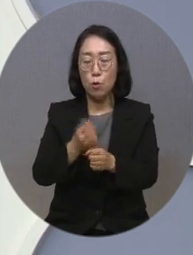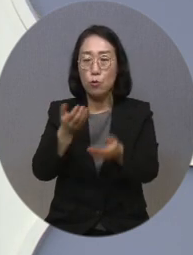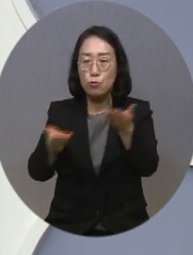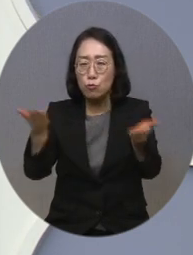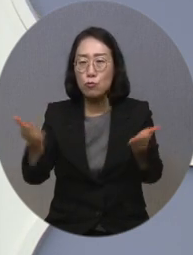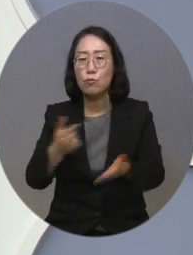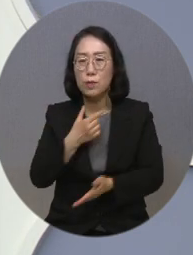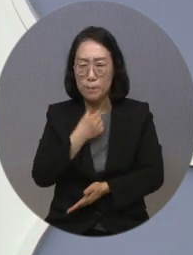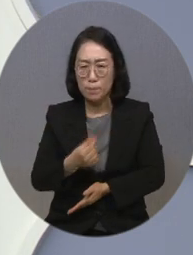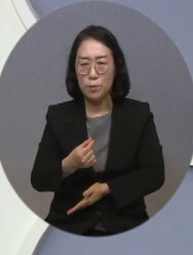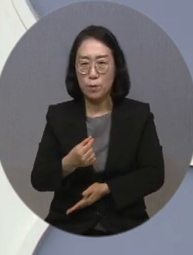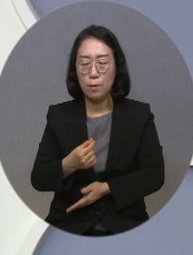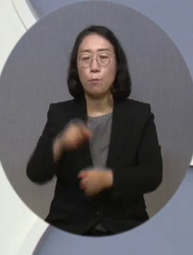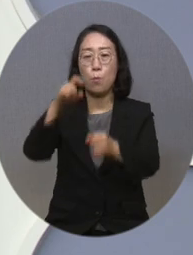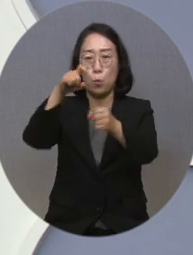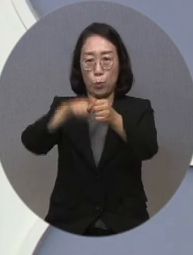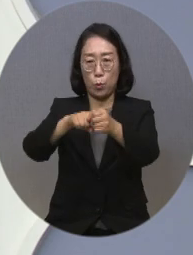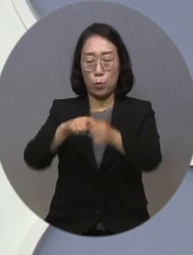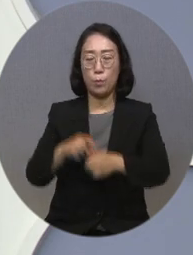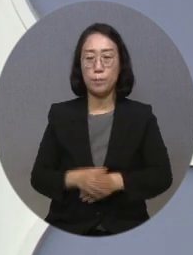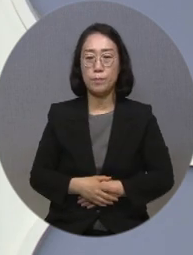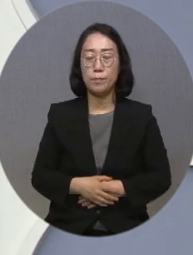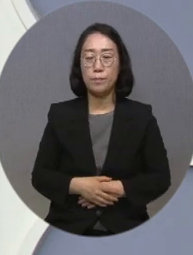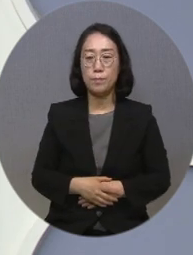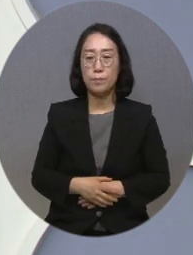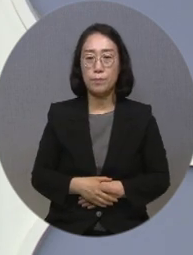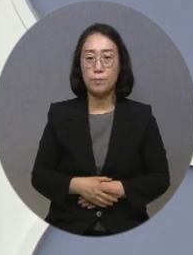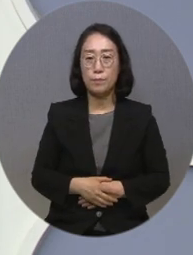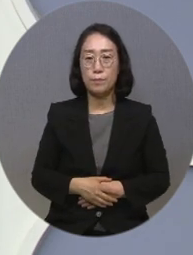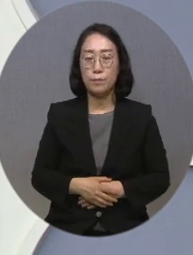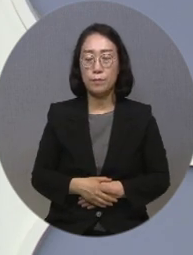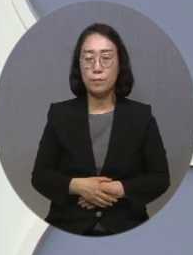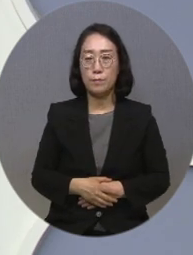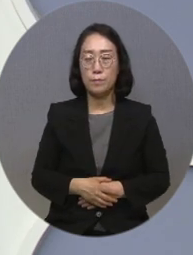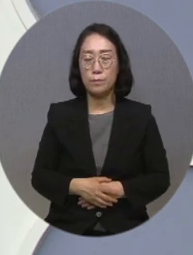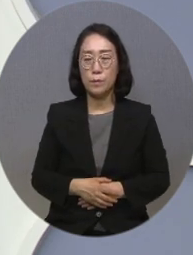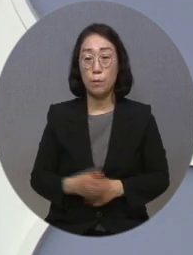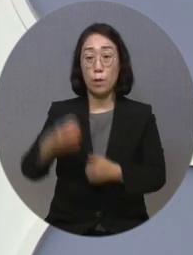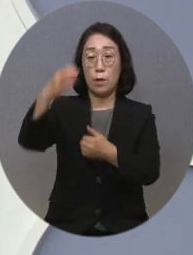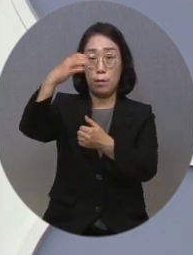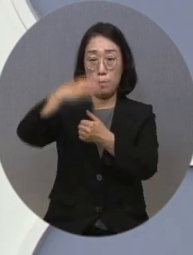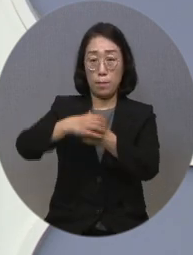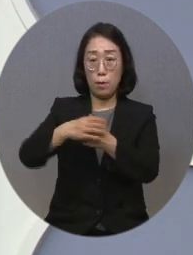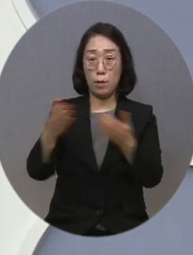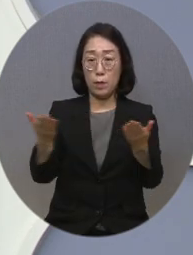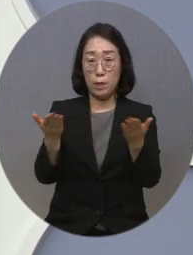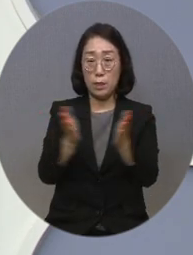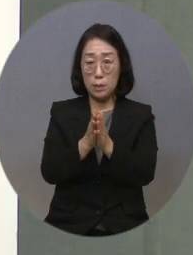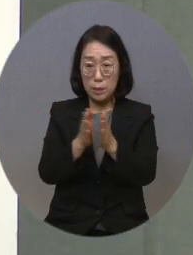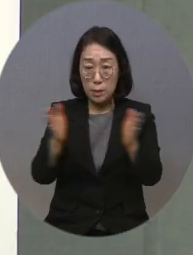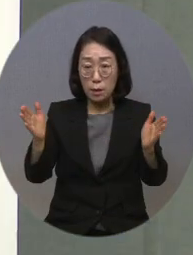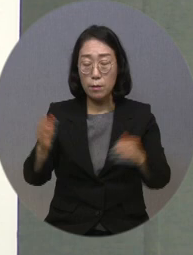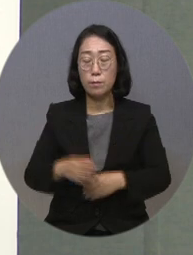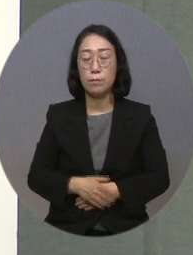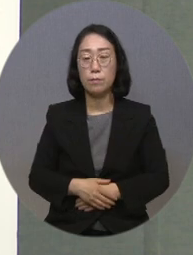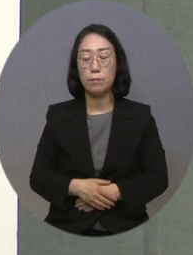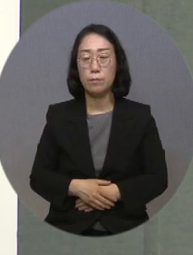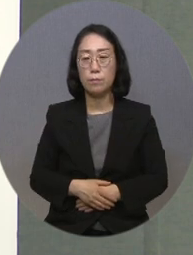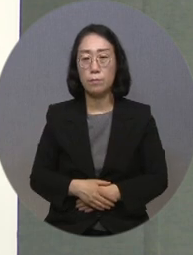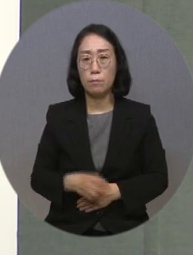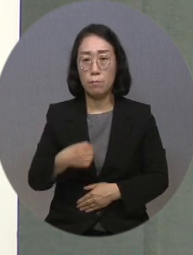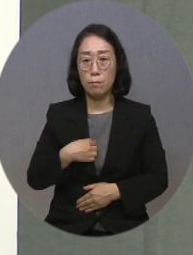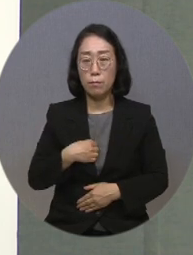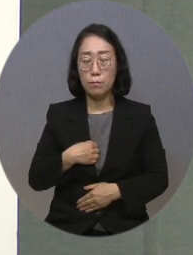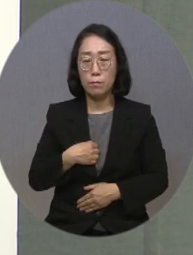만들겠다 이런 뜻입니다. 그래서 제가 그 도에 가니까 이 도라는 게 예전으로 하면 내무조직 아닙니까? 그렇죠. 그리고 제